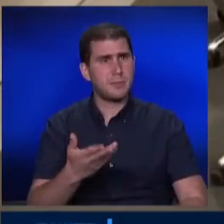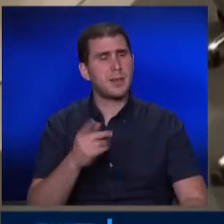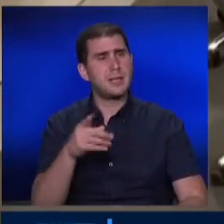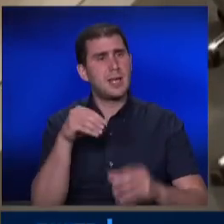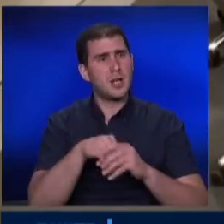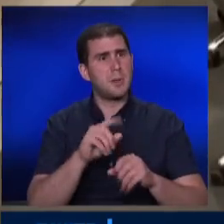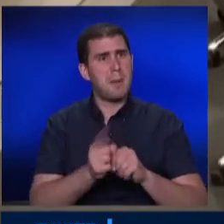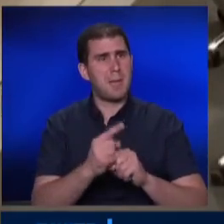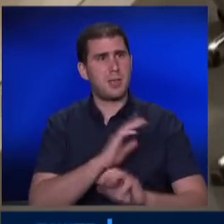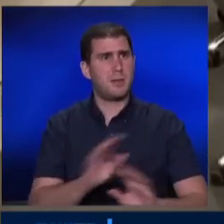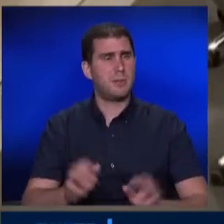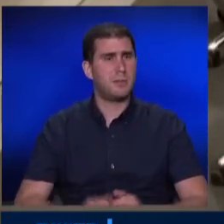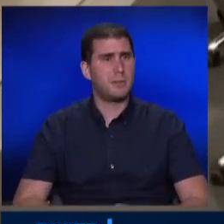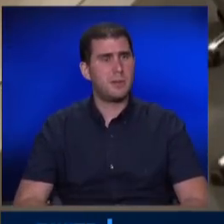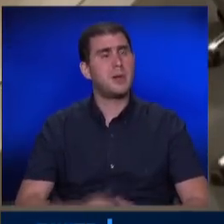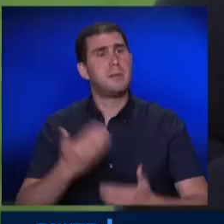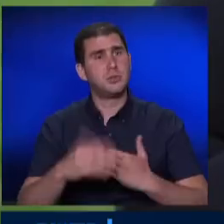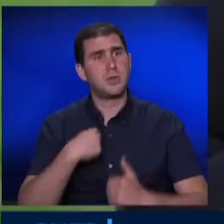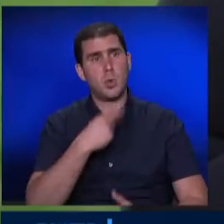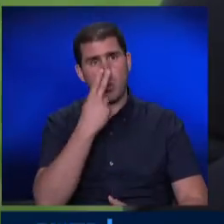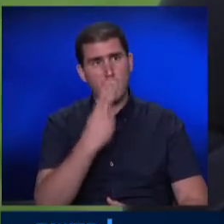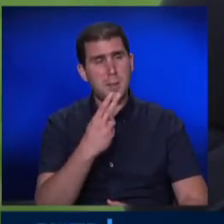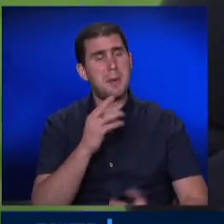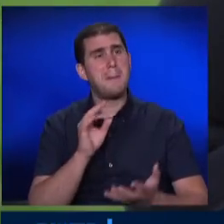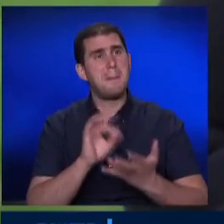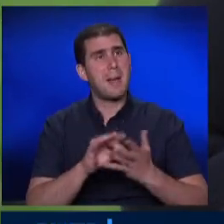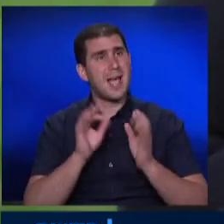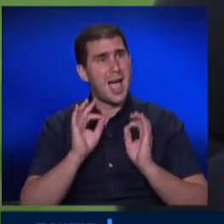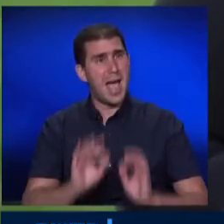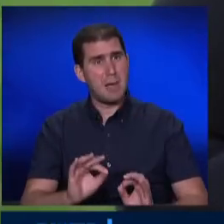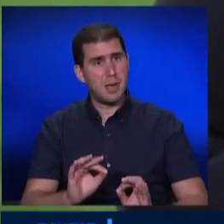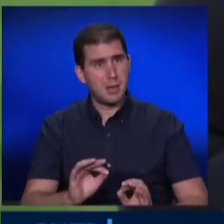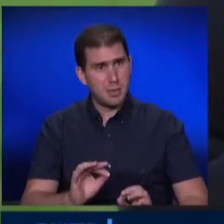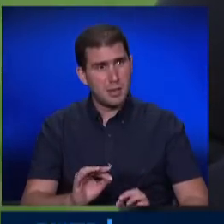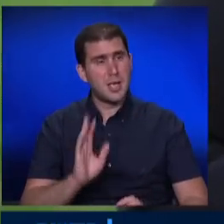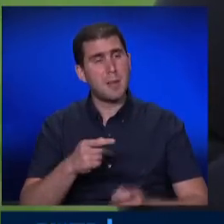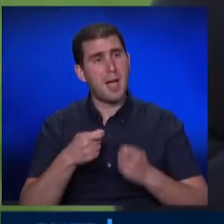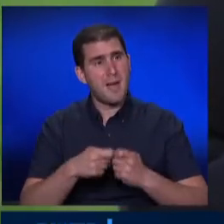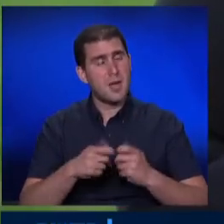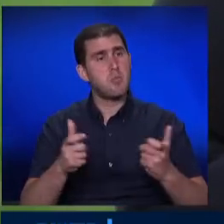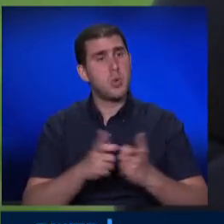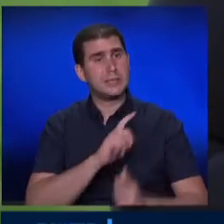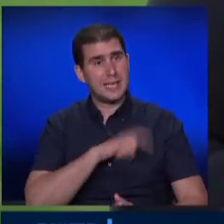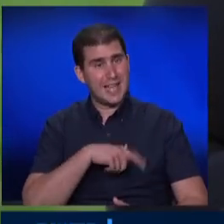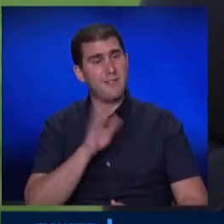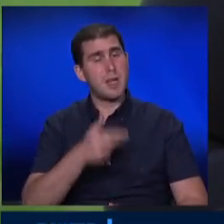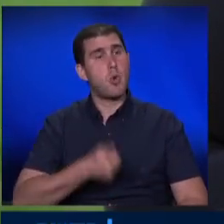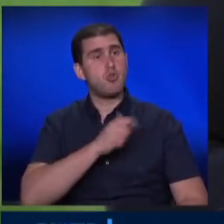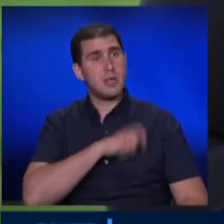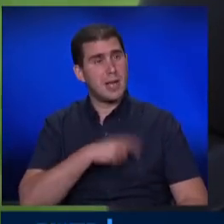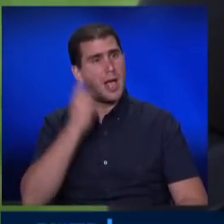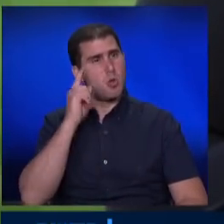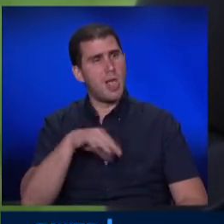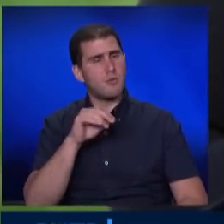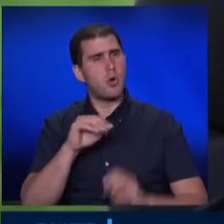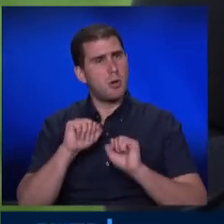לתוקף במדינת. בסוף אנחנו רואים שברגע האמת, גם חברי מועצת העיר וגם ראש העיר ידעו לבחור